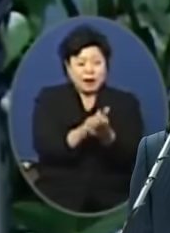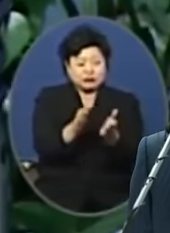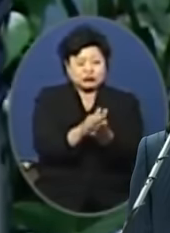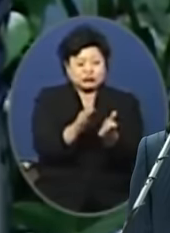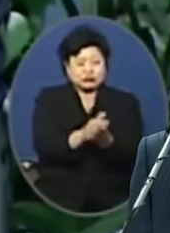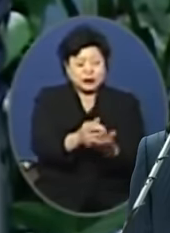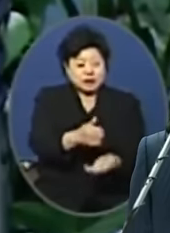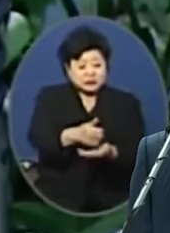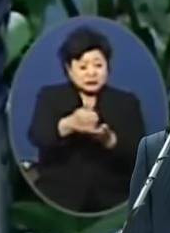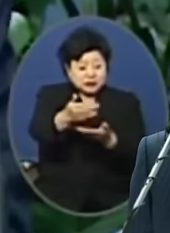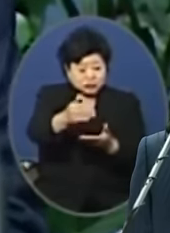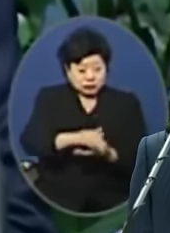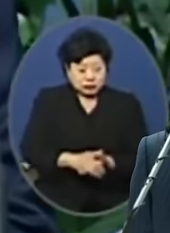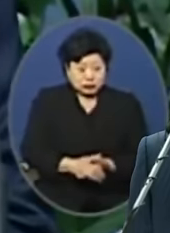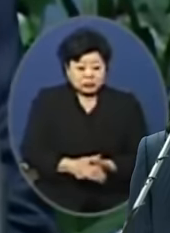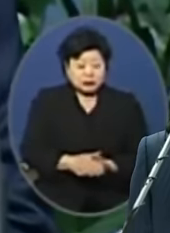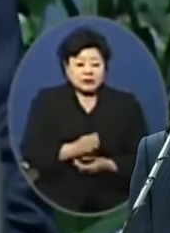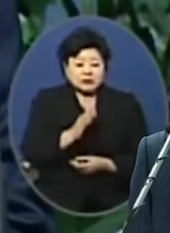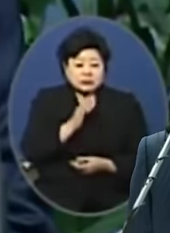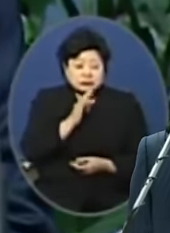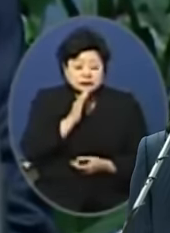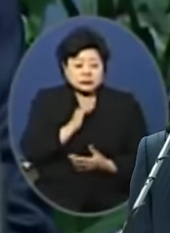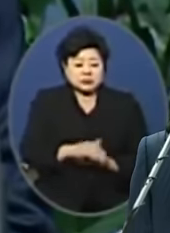손바닥을 치려고 했는데